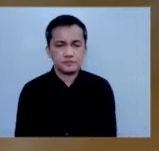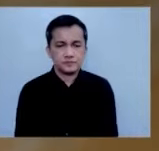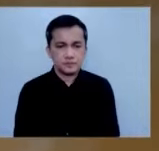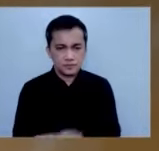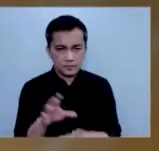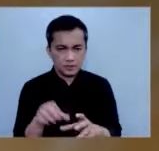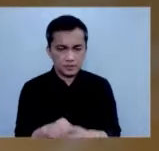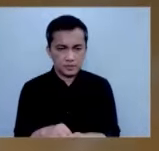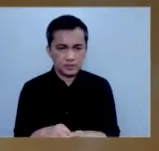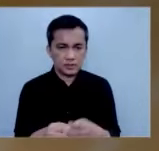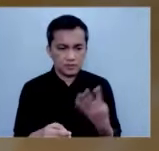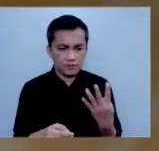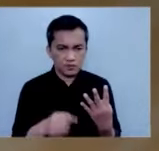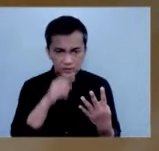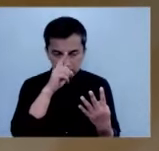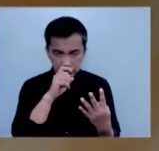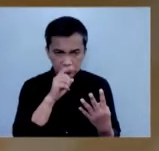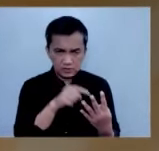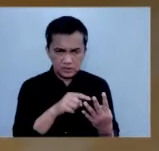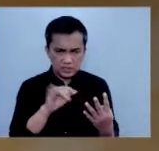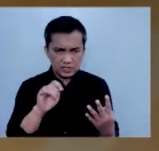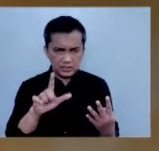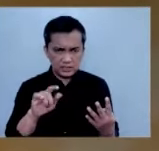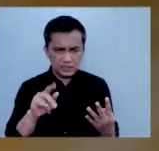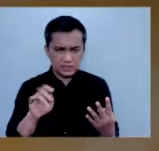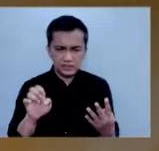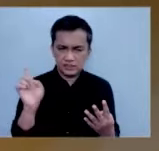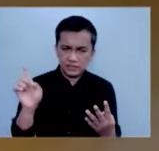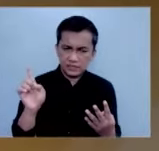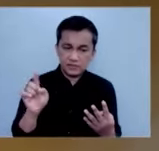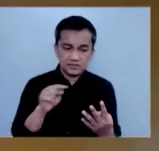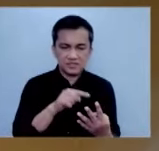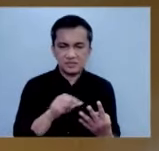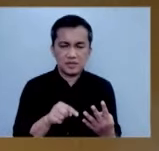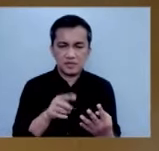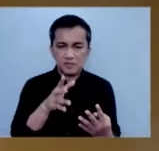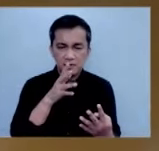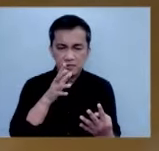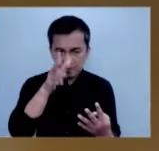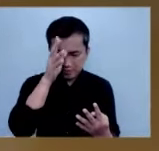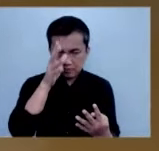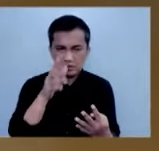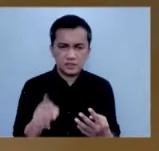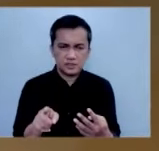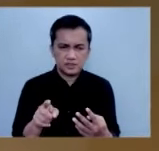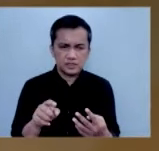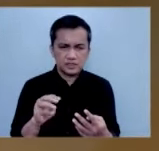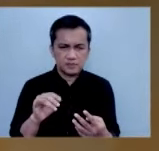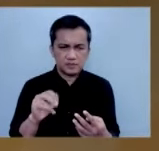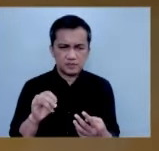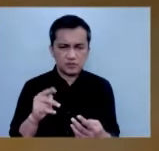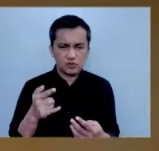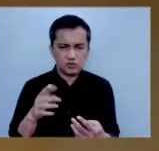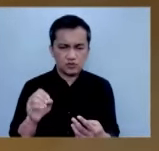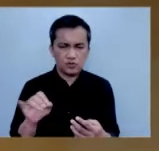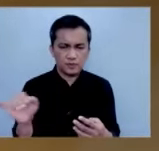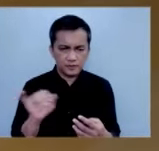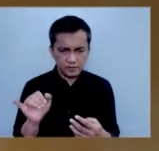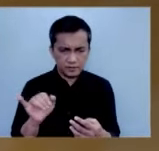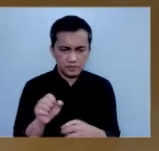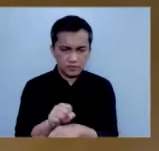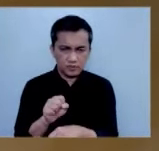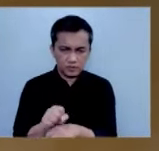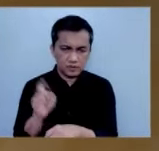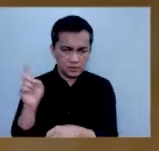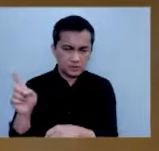ang 4 na taong gulang na si Arden Limen at mga magulang niyang si Rolly Limen at Miriam Gregorio na pawang mga trabahador sa